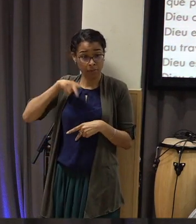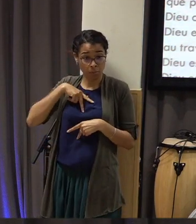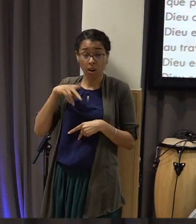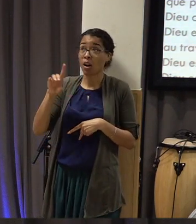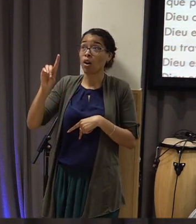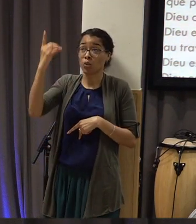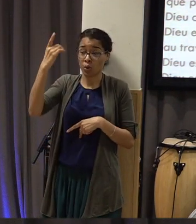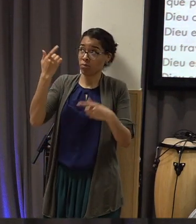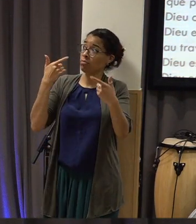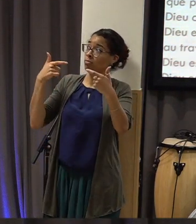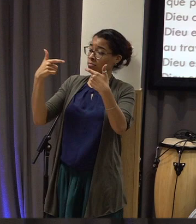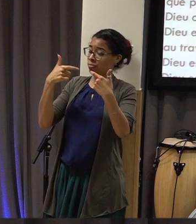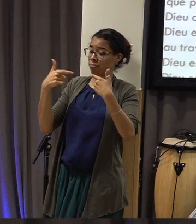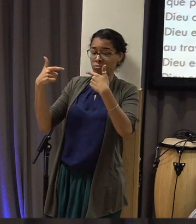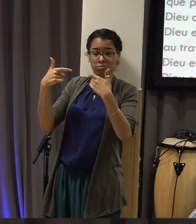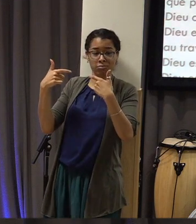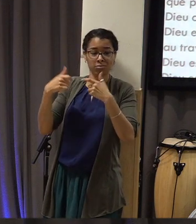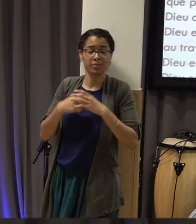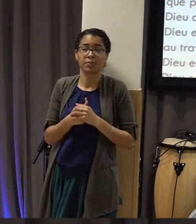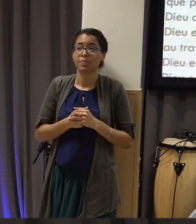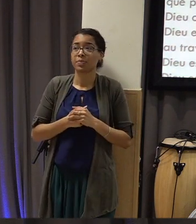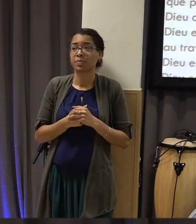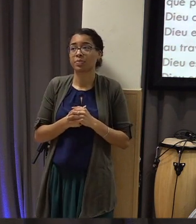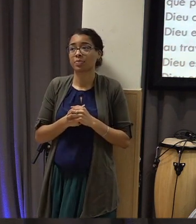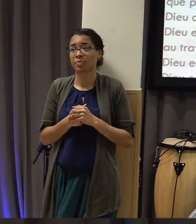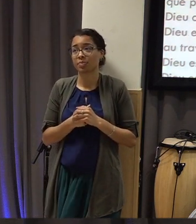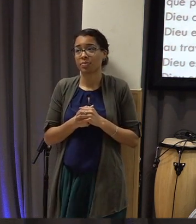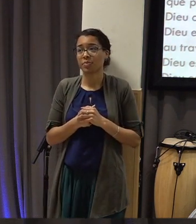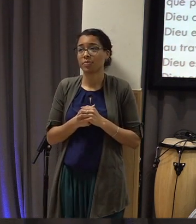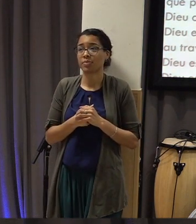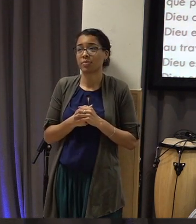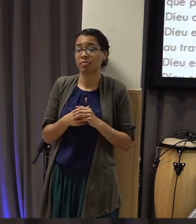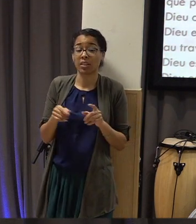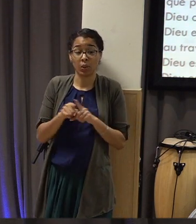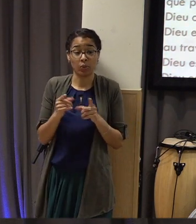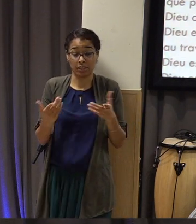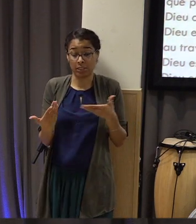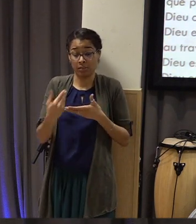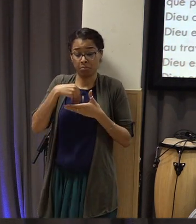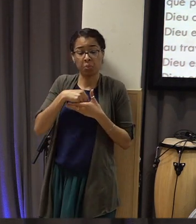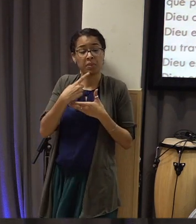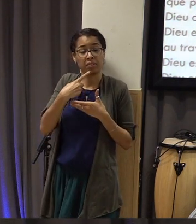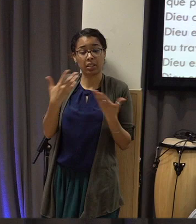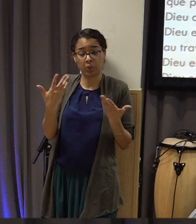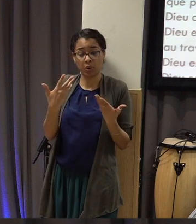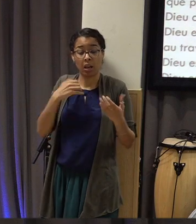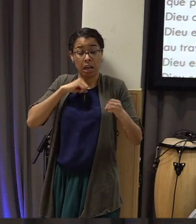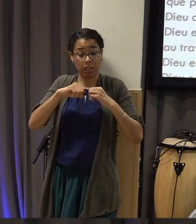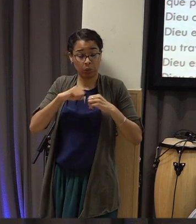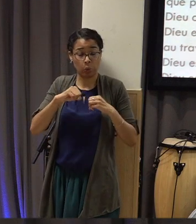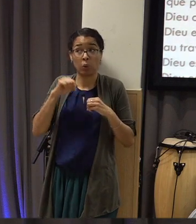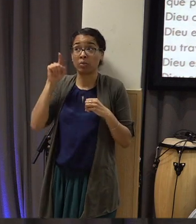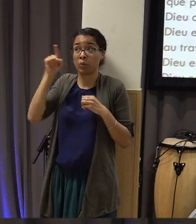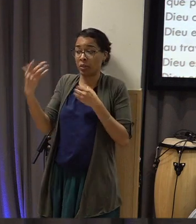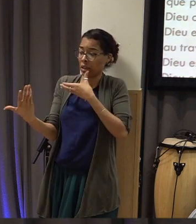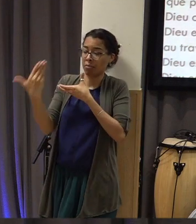ma vie et il me regarde. Et Dieu est souverain dans ma vie. C'est-à-dire que les actions qu'il fait